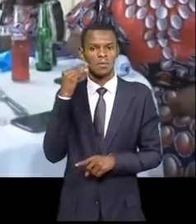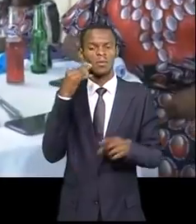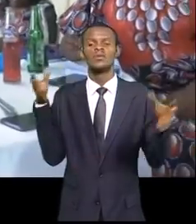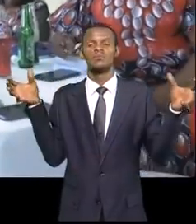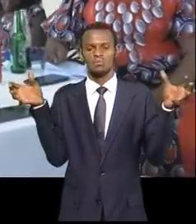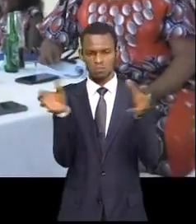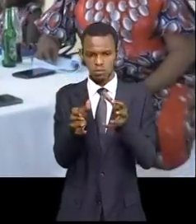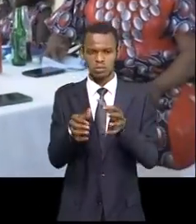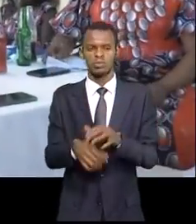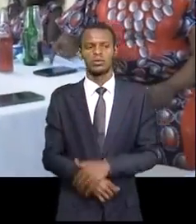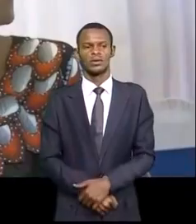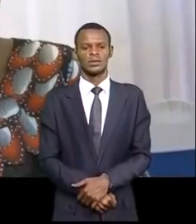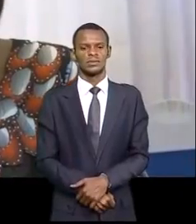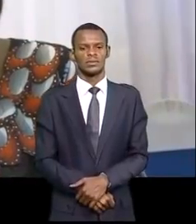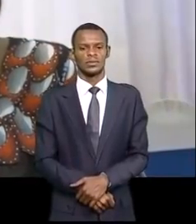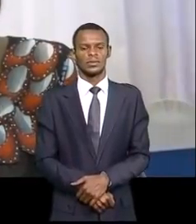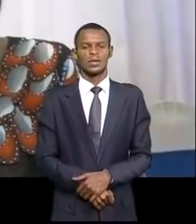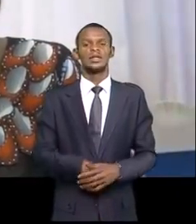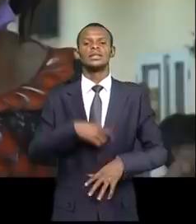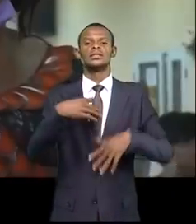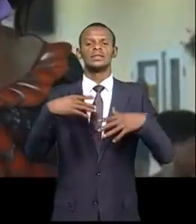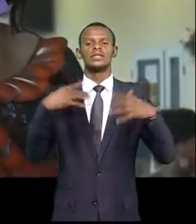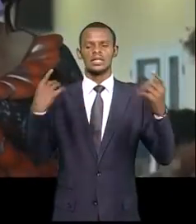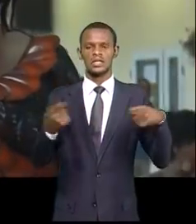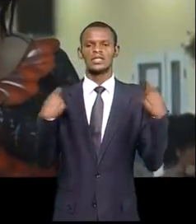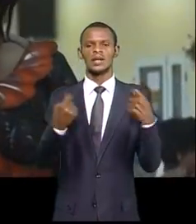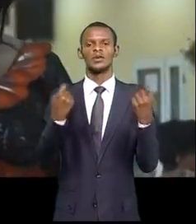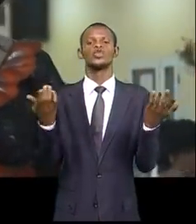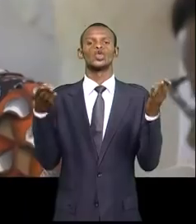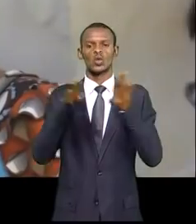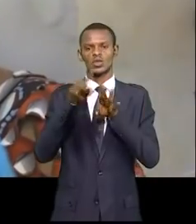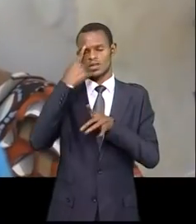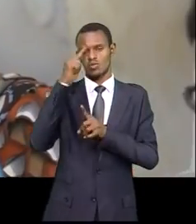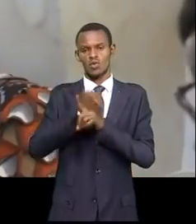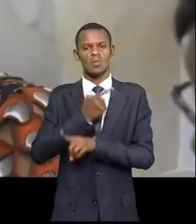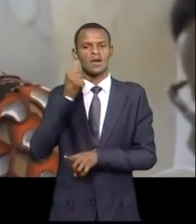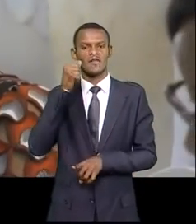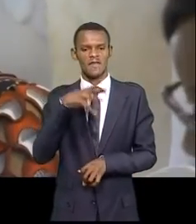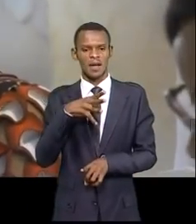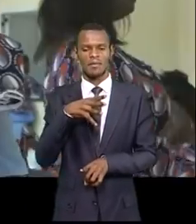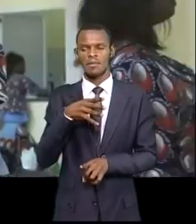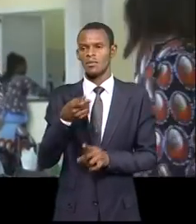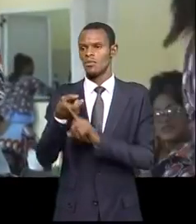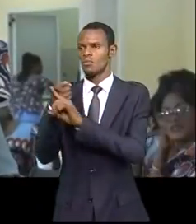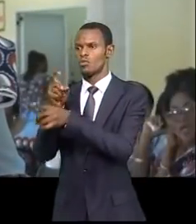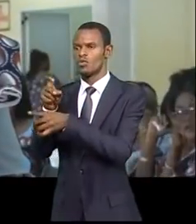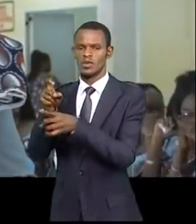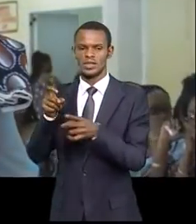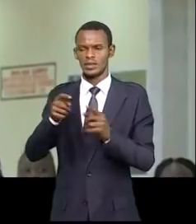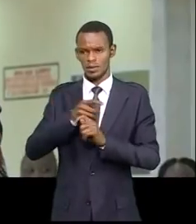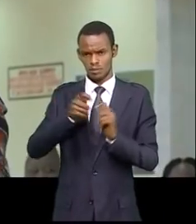à l'occasion de la cérémonie de clôture du mois de la femme venue du parquet général park est légal instance de matete n'djili king cole et